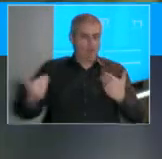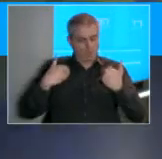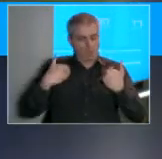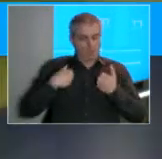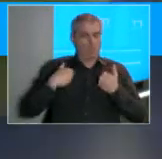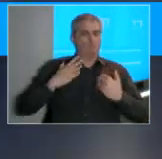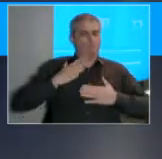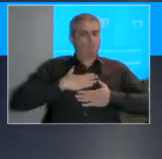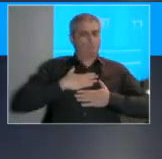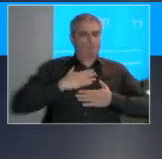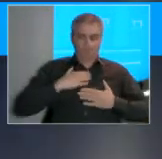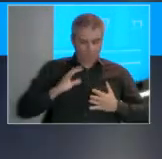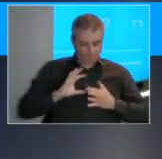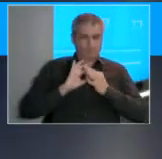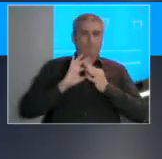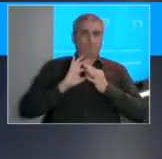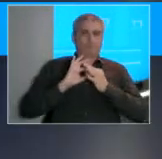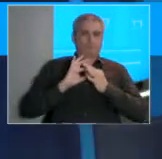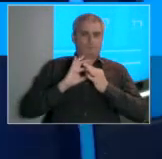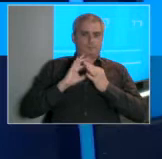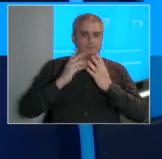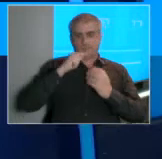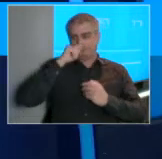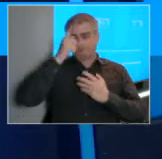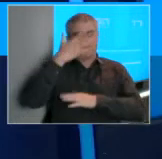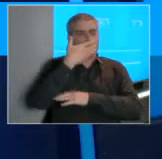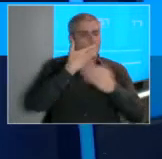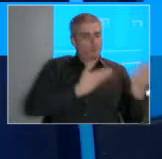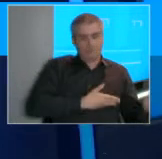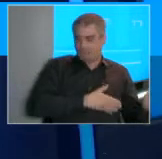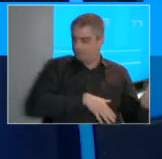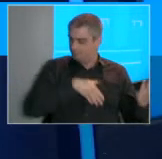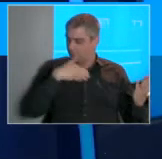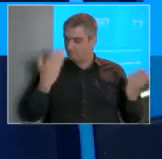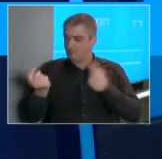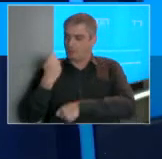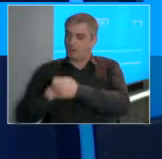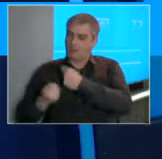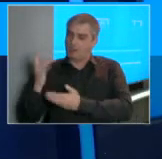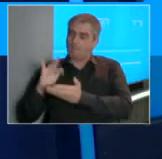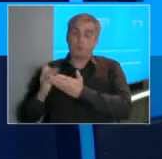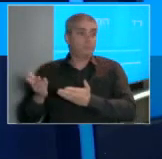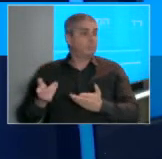אני מקשר מאוד בין גאווה לאומית ובין הכלכלה המקומית.